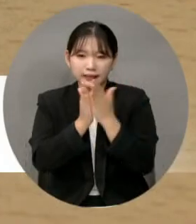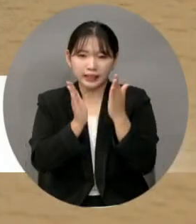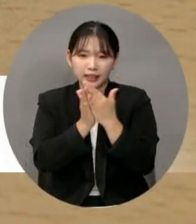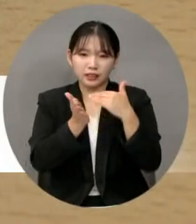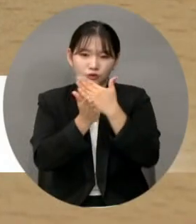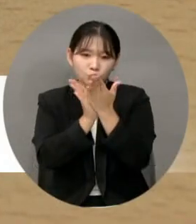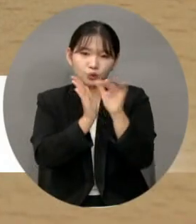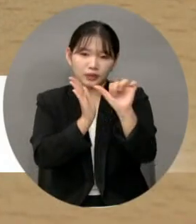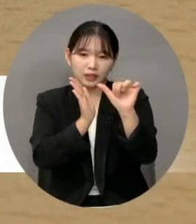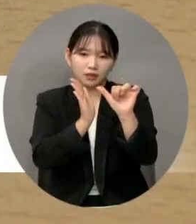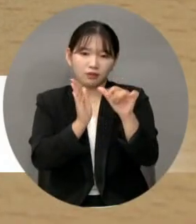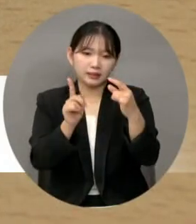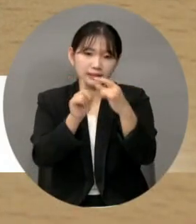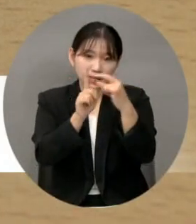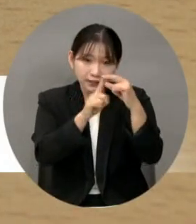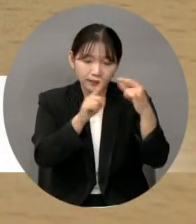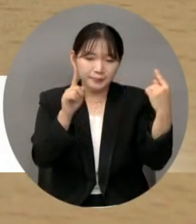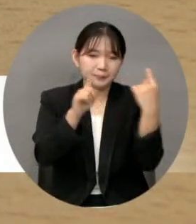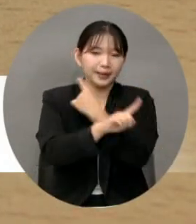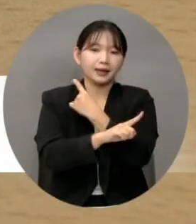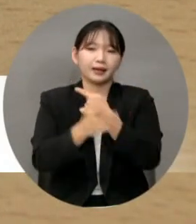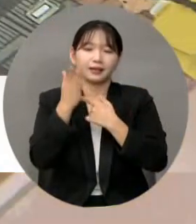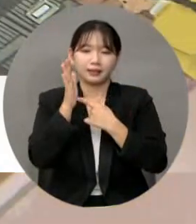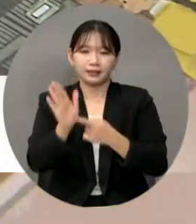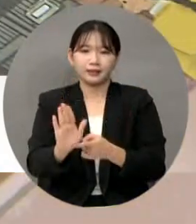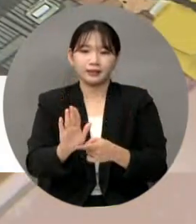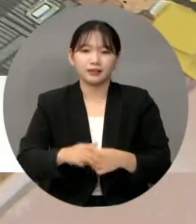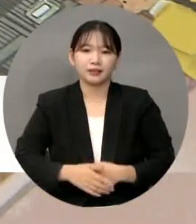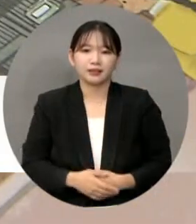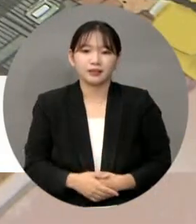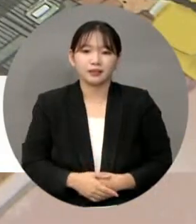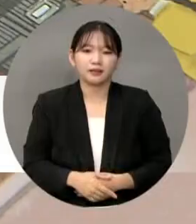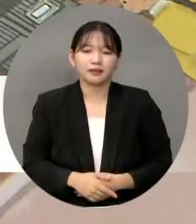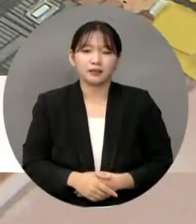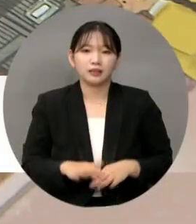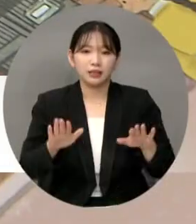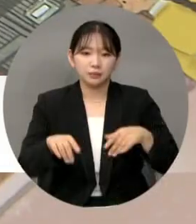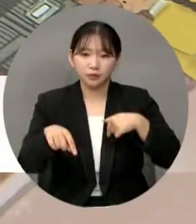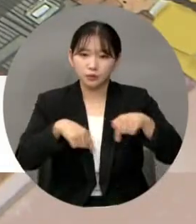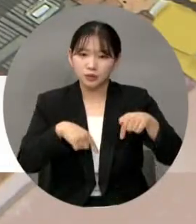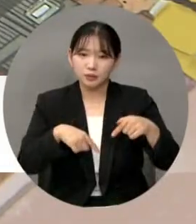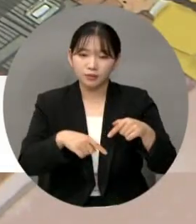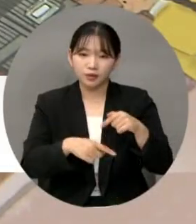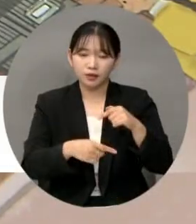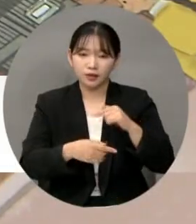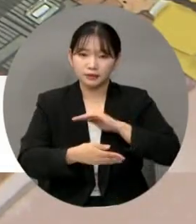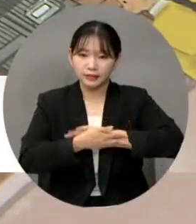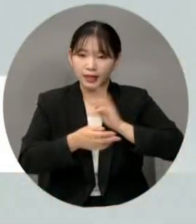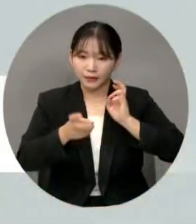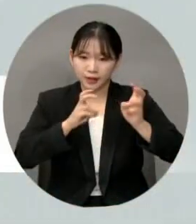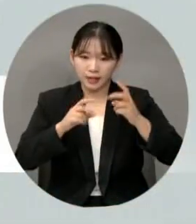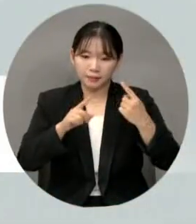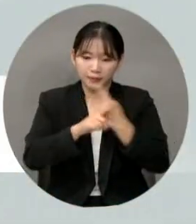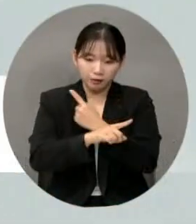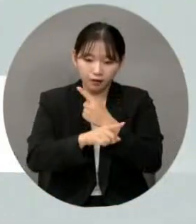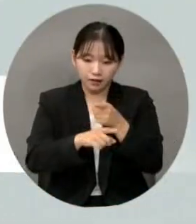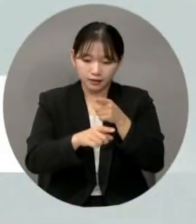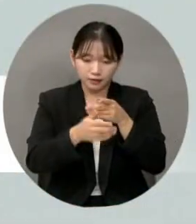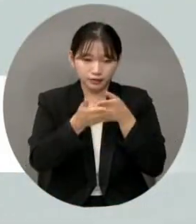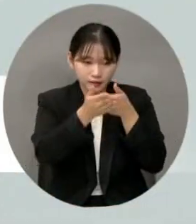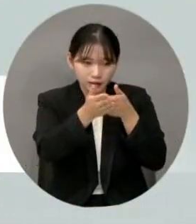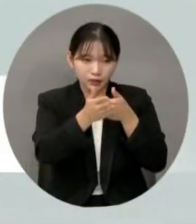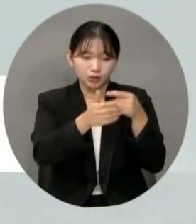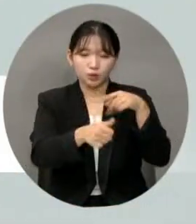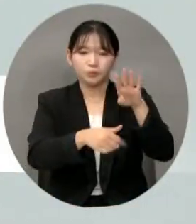다섯 종의 해당 문구가 바뀐 것으로 확인됐습니다 이번 조치는 출판사의 수정 요청을 교육부가 승인하면서